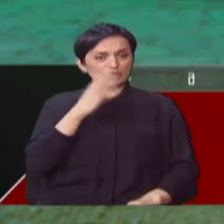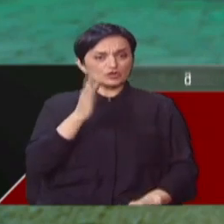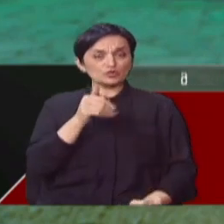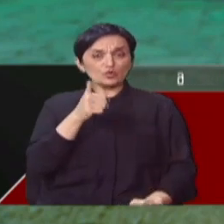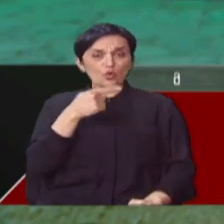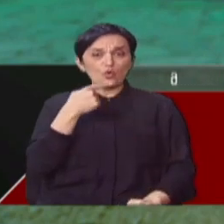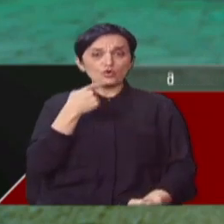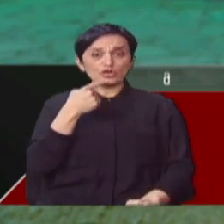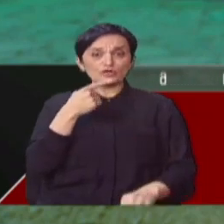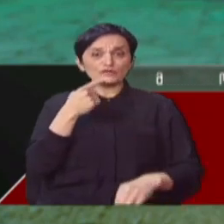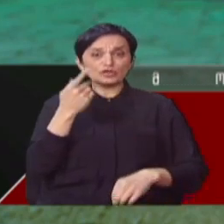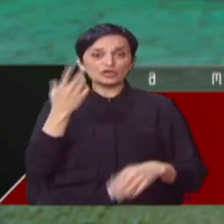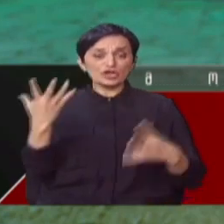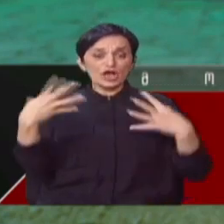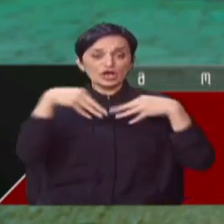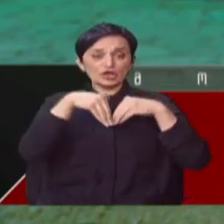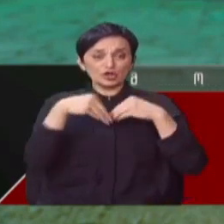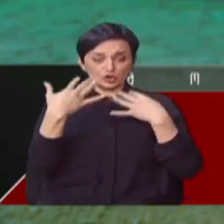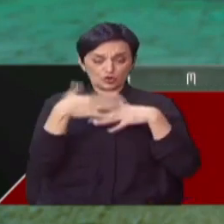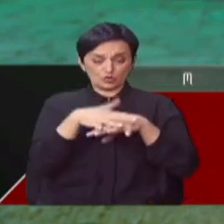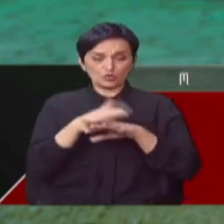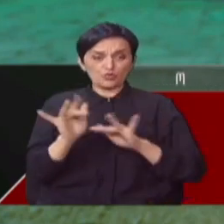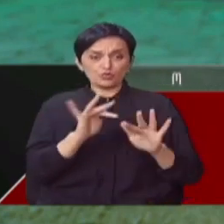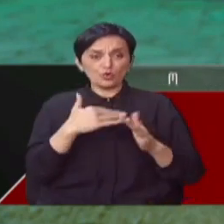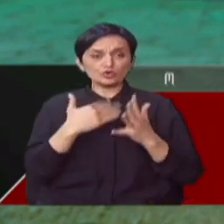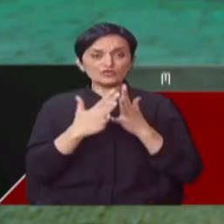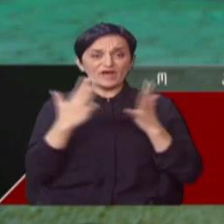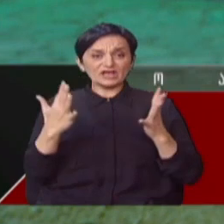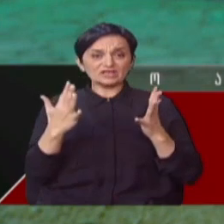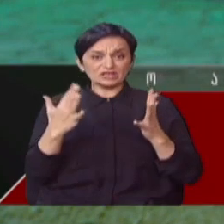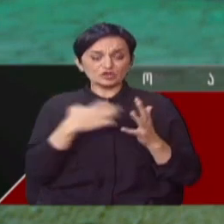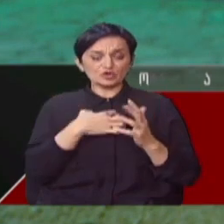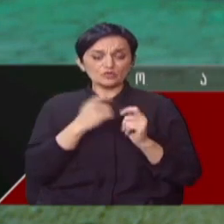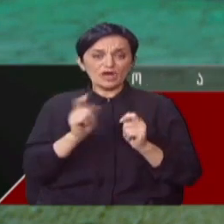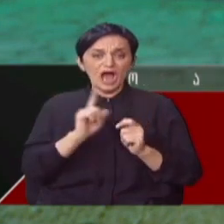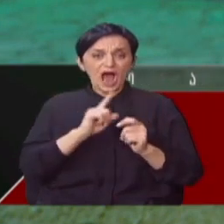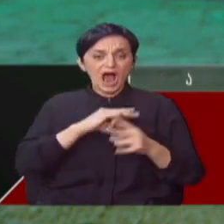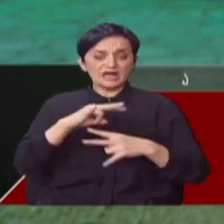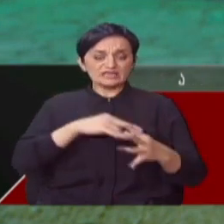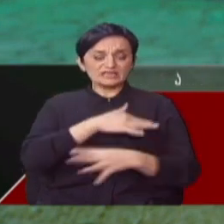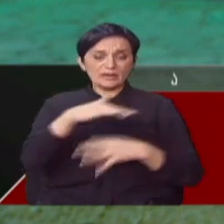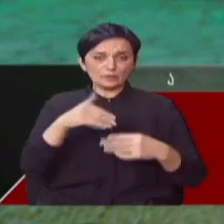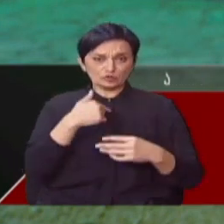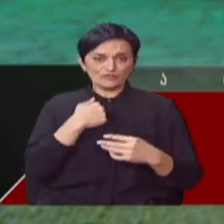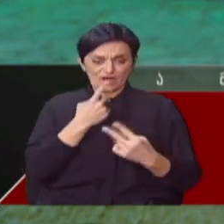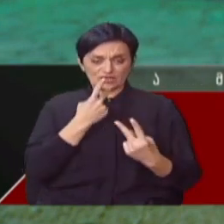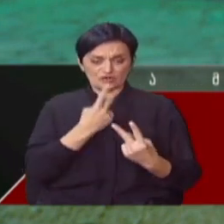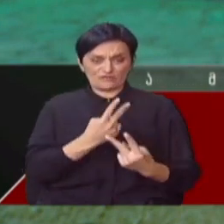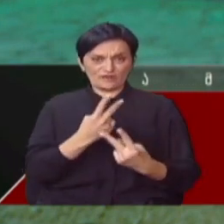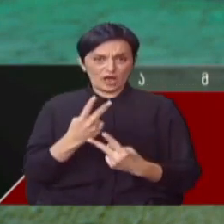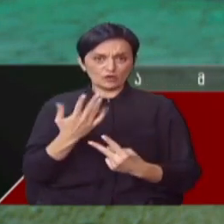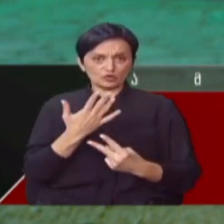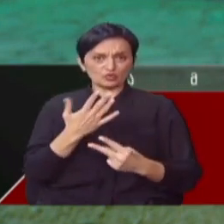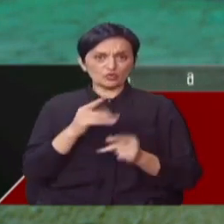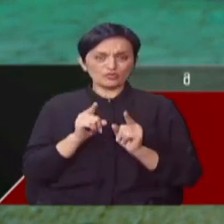rogor stuit inkluziu robis, procesi, proces cuen did nișnolobas, vanicept, da ara sabotajul proces, romosat cuen hedau